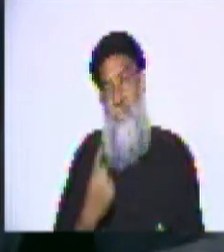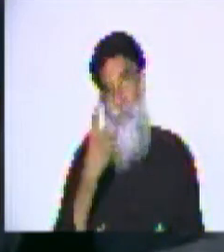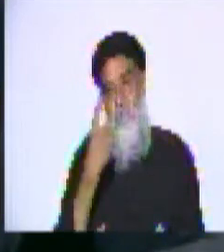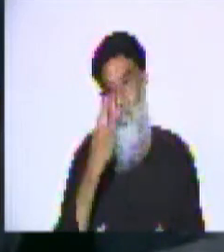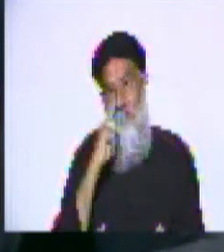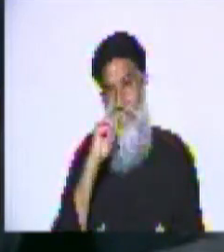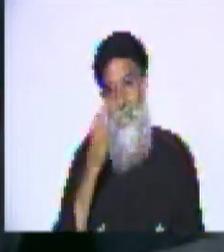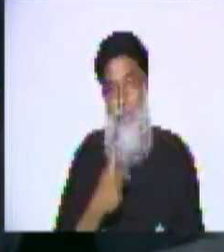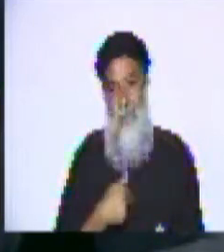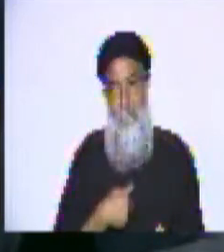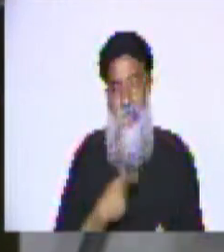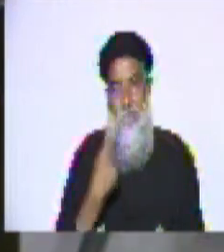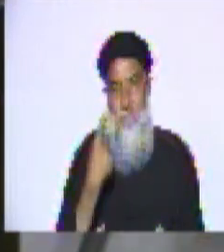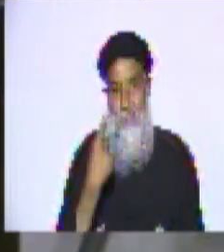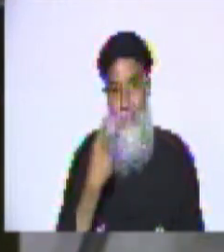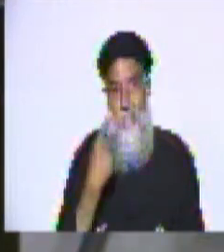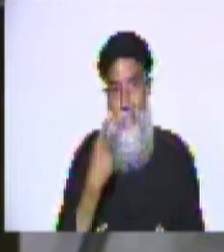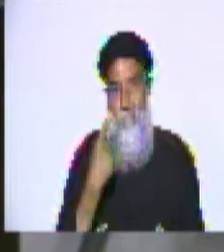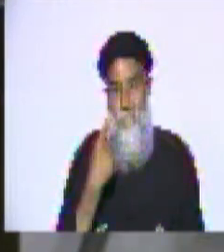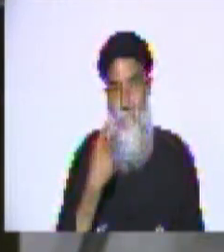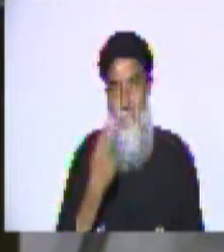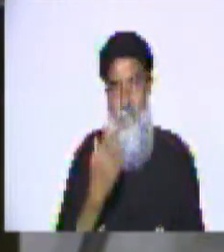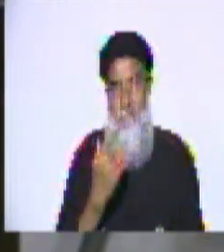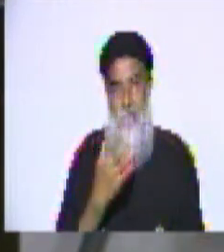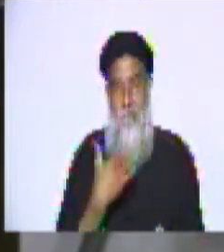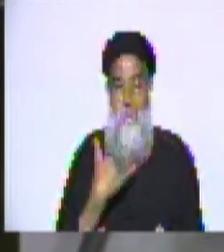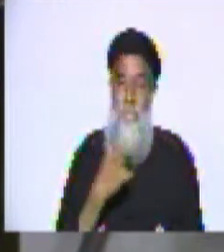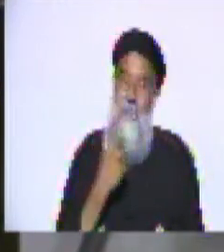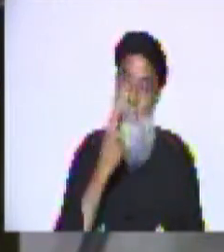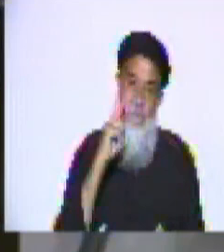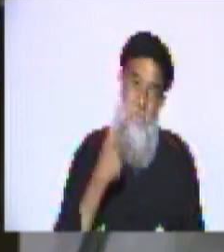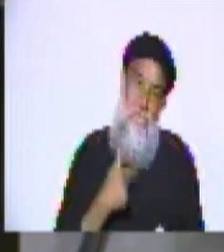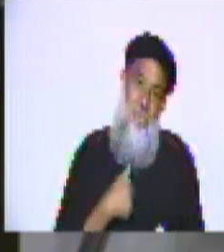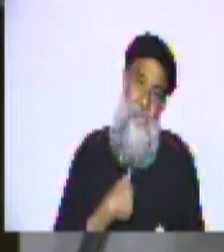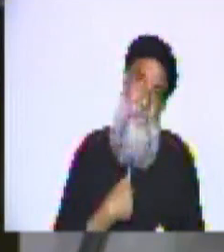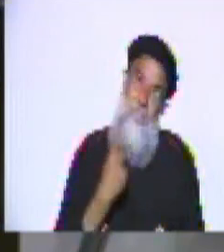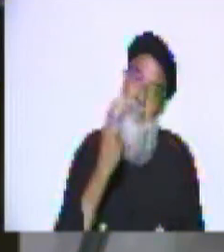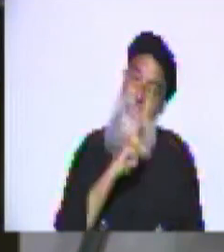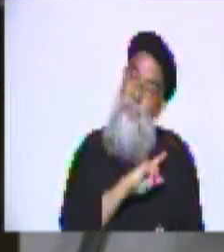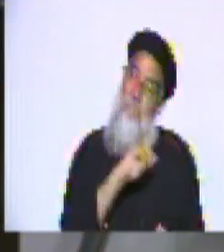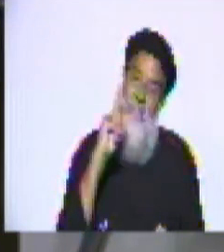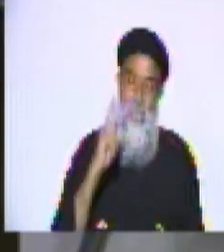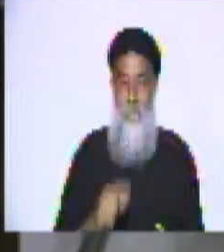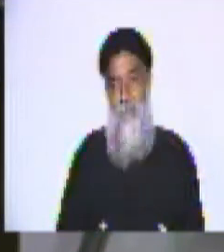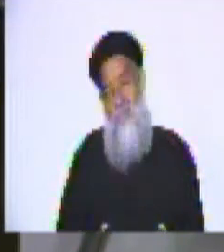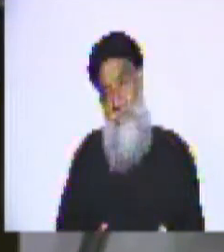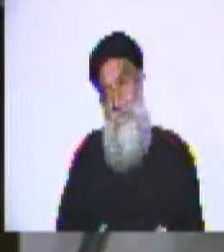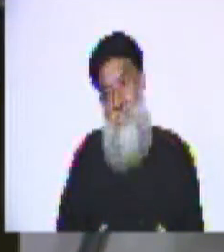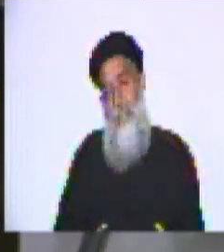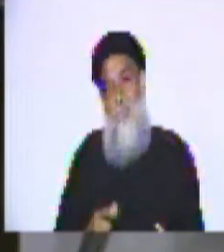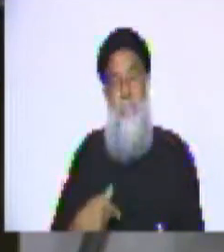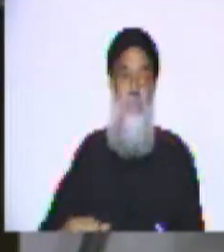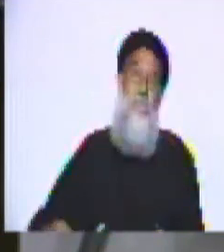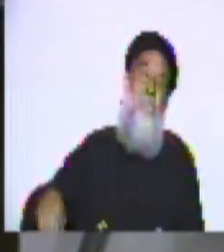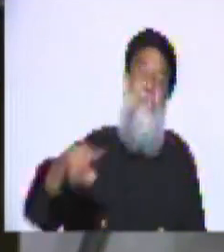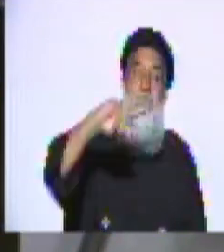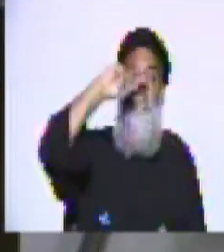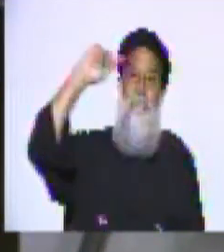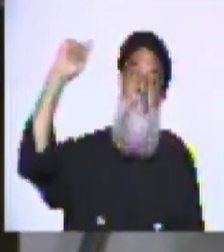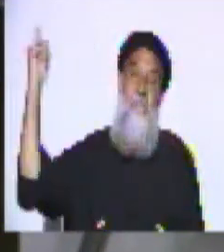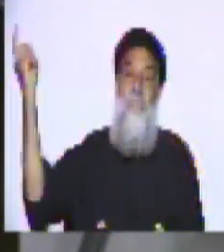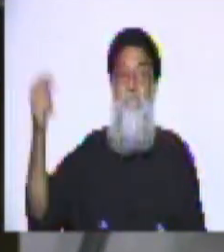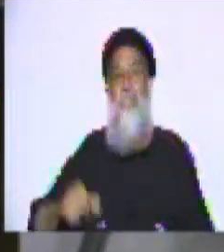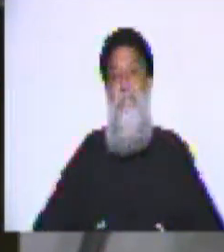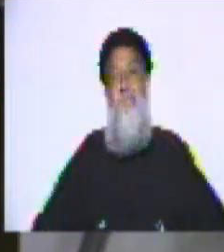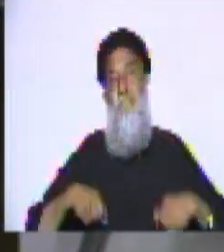بيحب نفسه؟ يعني حاشا أن الله يكون أناني، يقول هكذا أحب الله